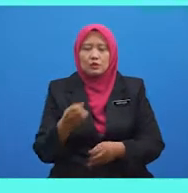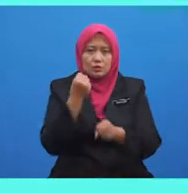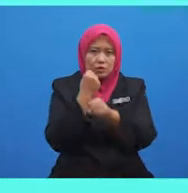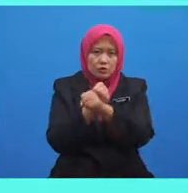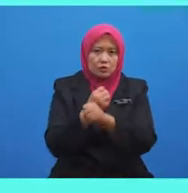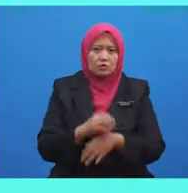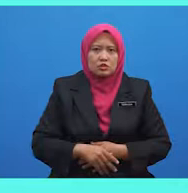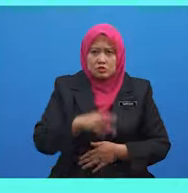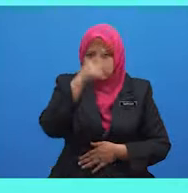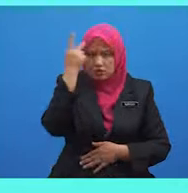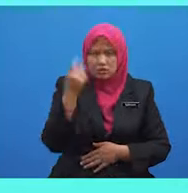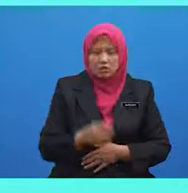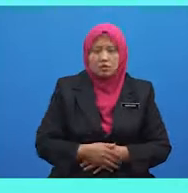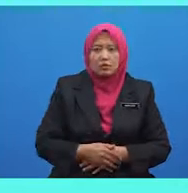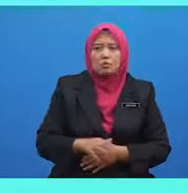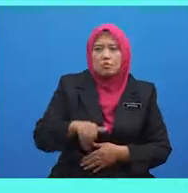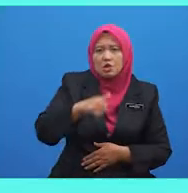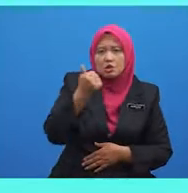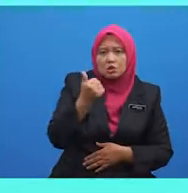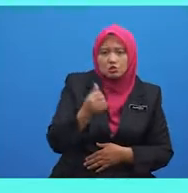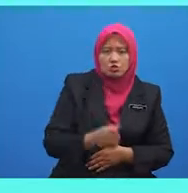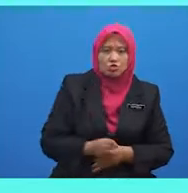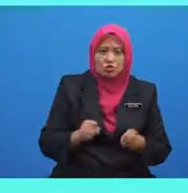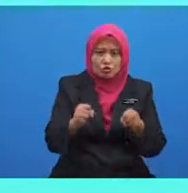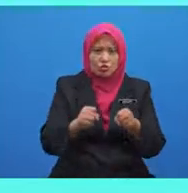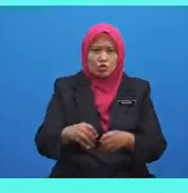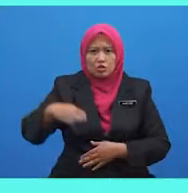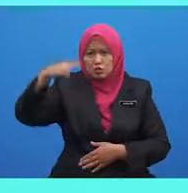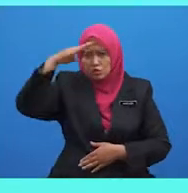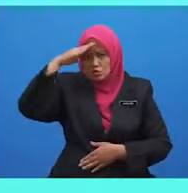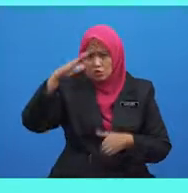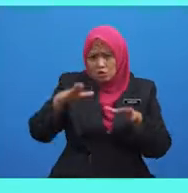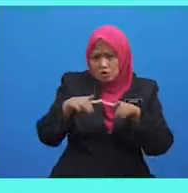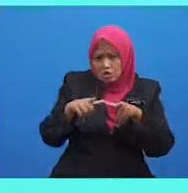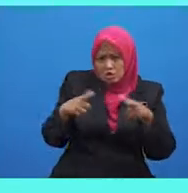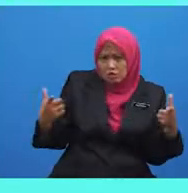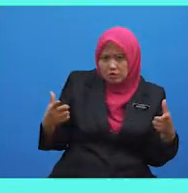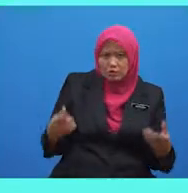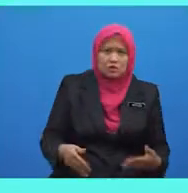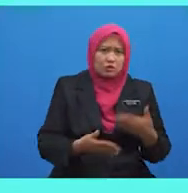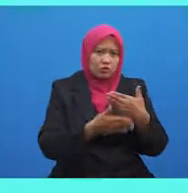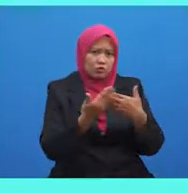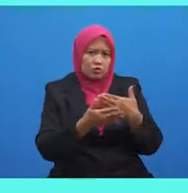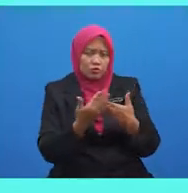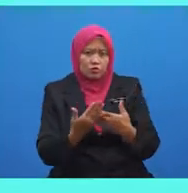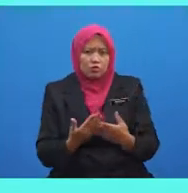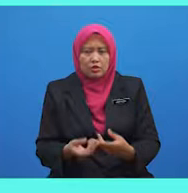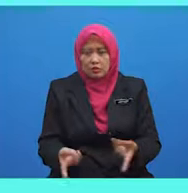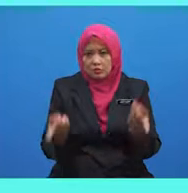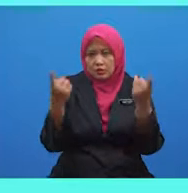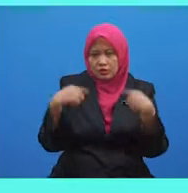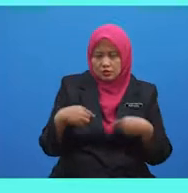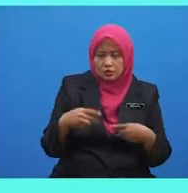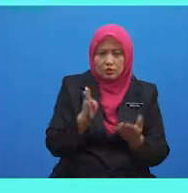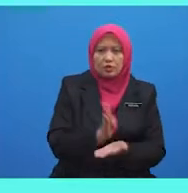kedudukannya strategik di Sungai Johor yang lebar dan dalam. Ini memudahkan kemasukan kapal dagang ke